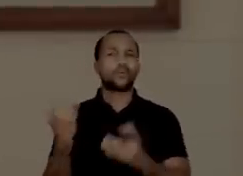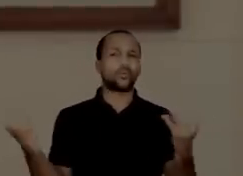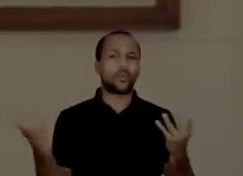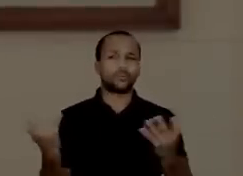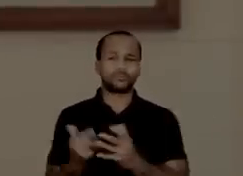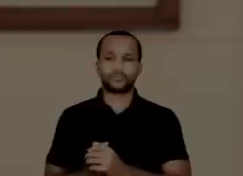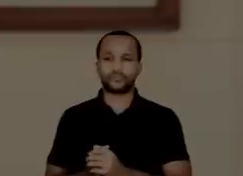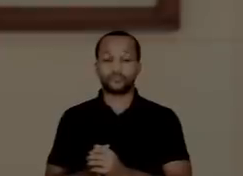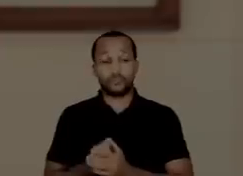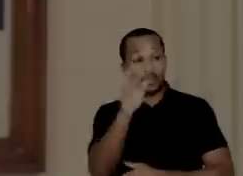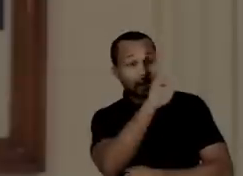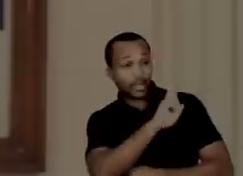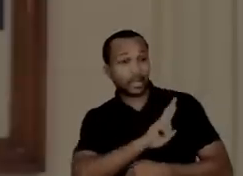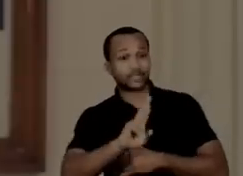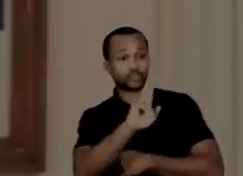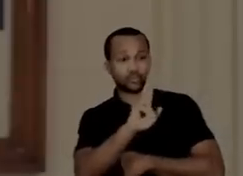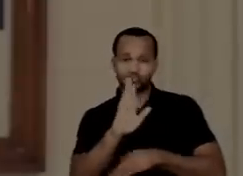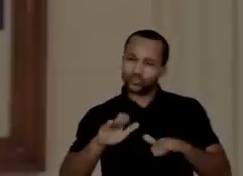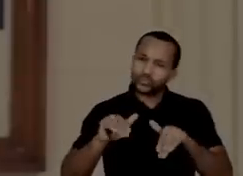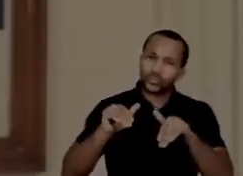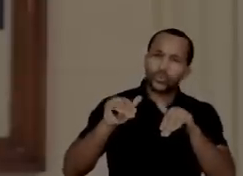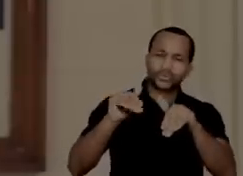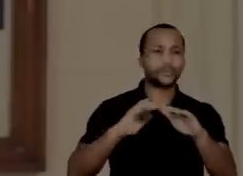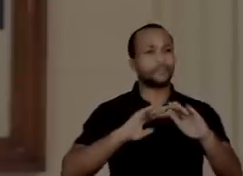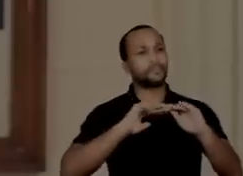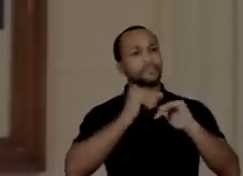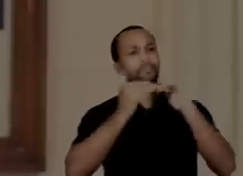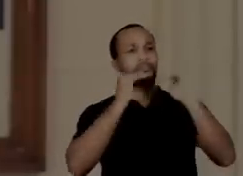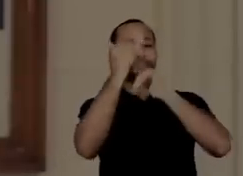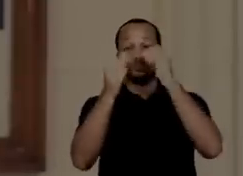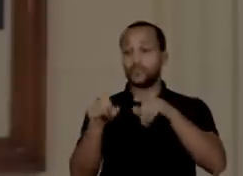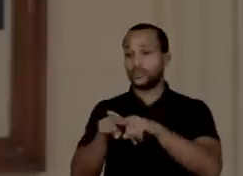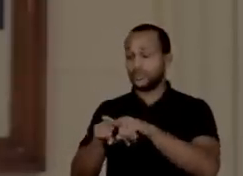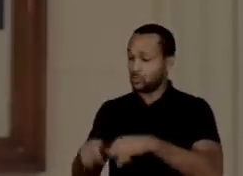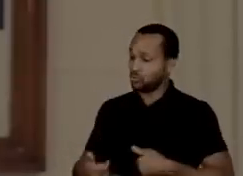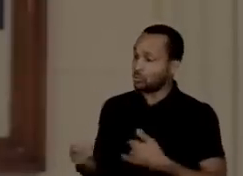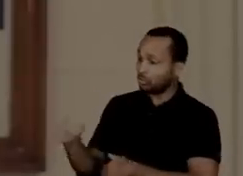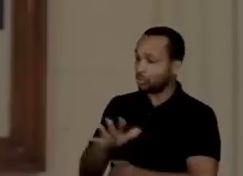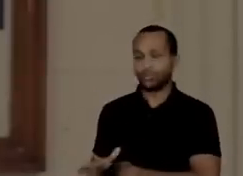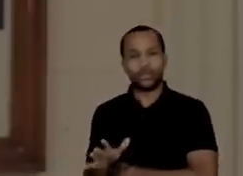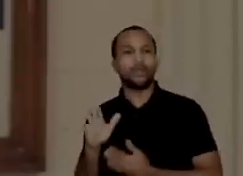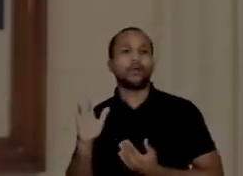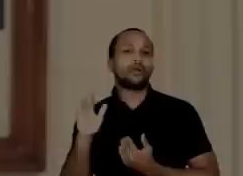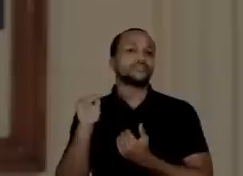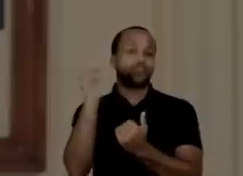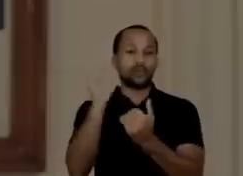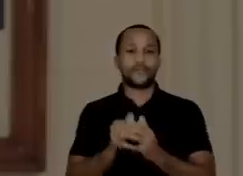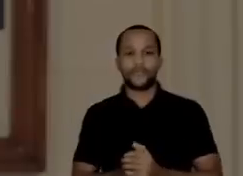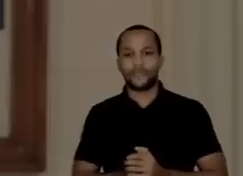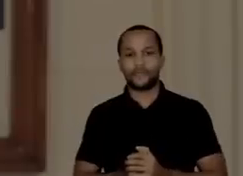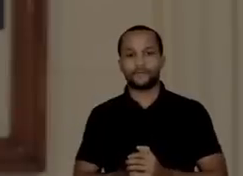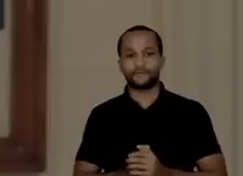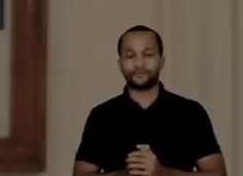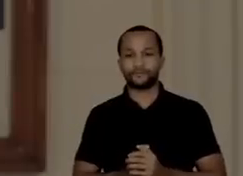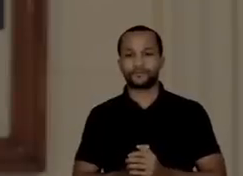transition énergétique, de numérique. Ce qui importe, mesdames et messieurs, c'est que notre région continue à avancer et que notre